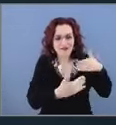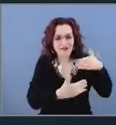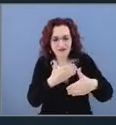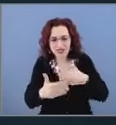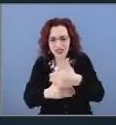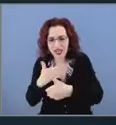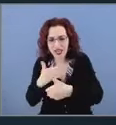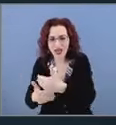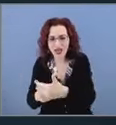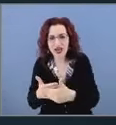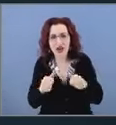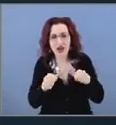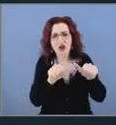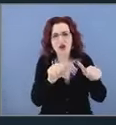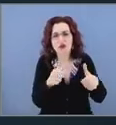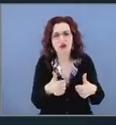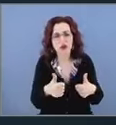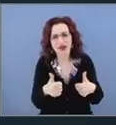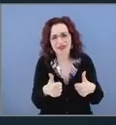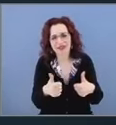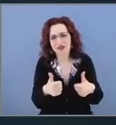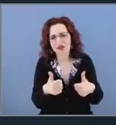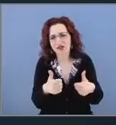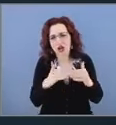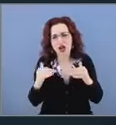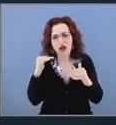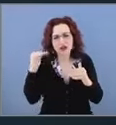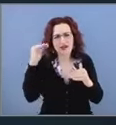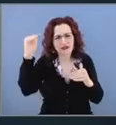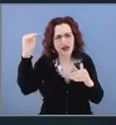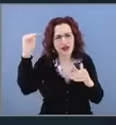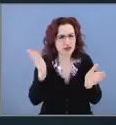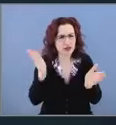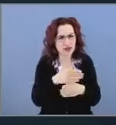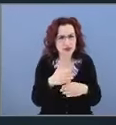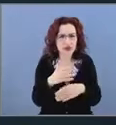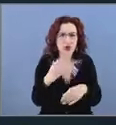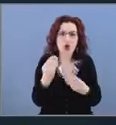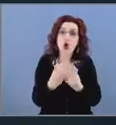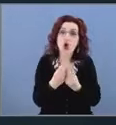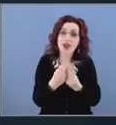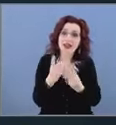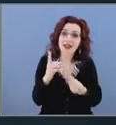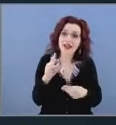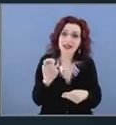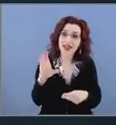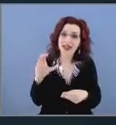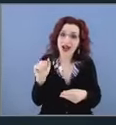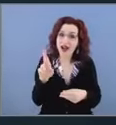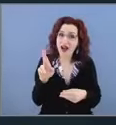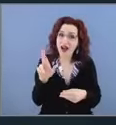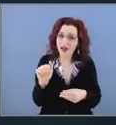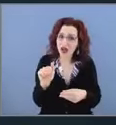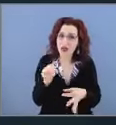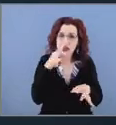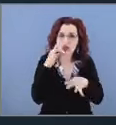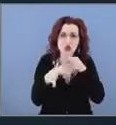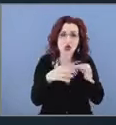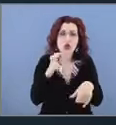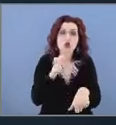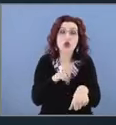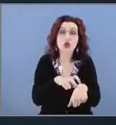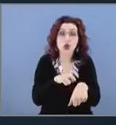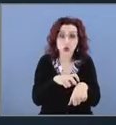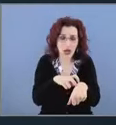De Cara e anche altre persone che hanno parlato prima di me hanno parlato dei dottorati, sicuramente è importante l'iniziativa di dottorati